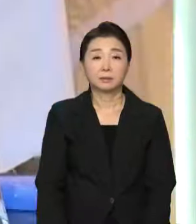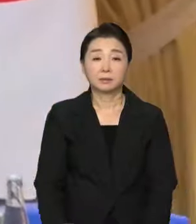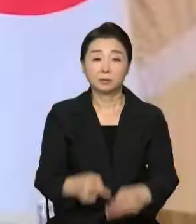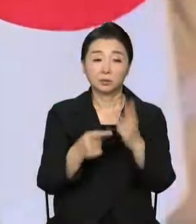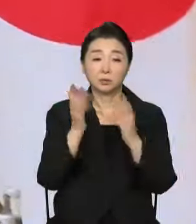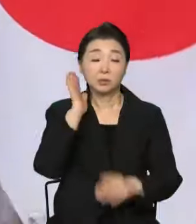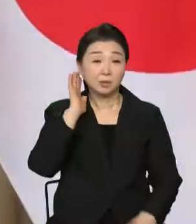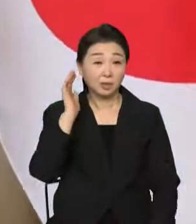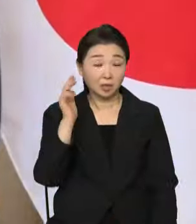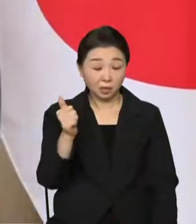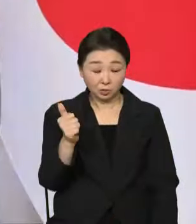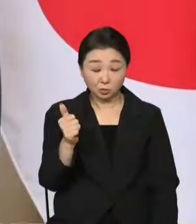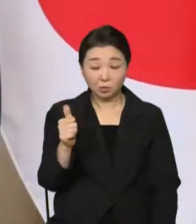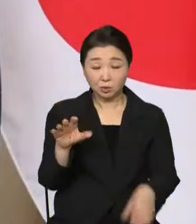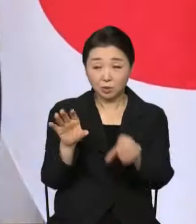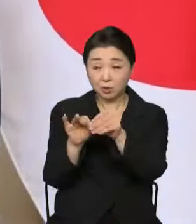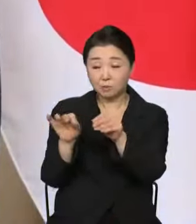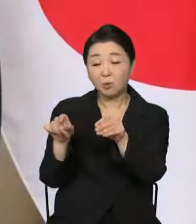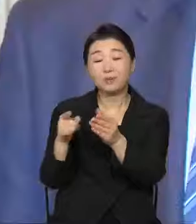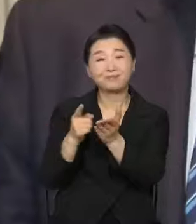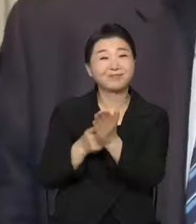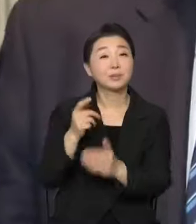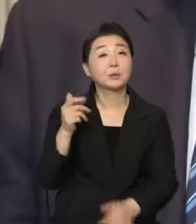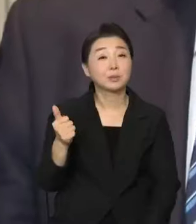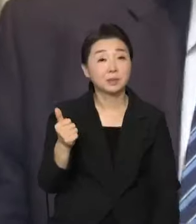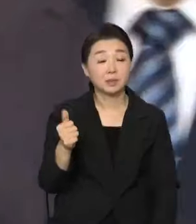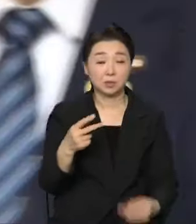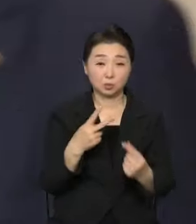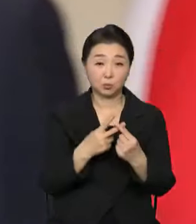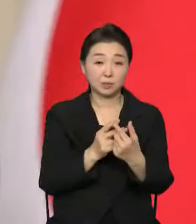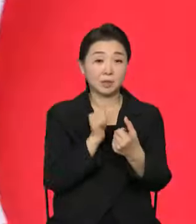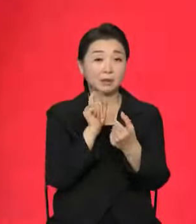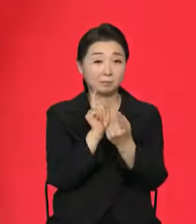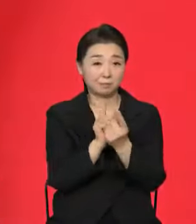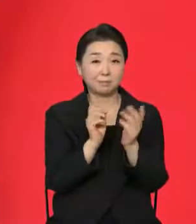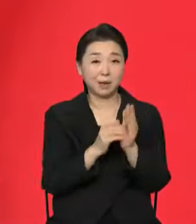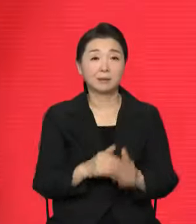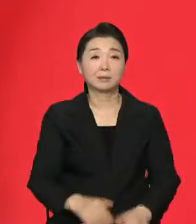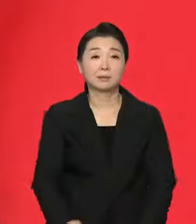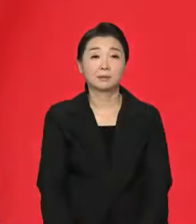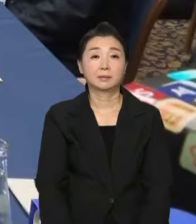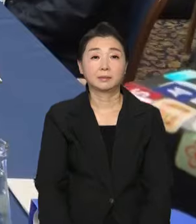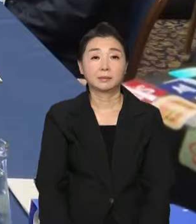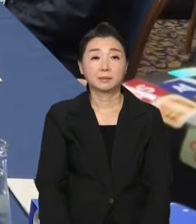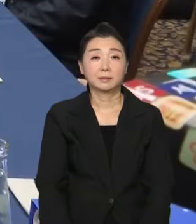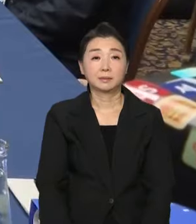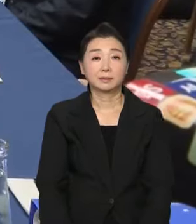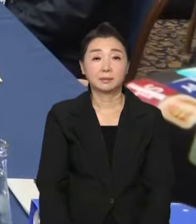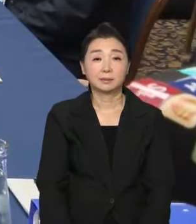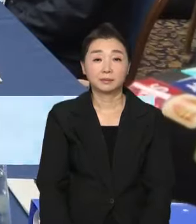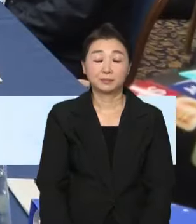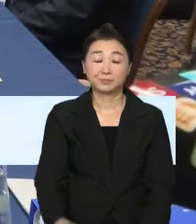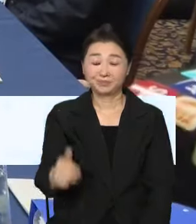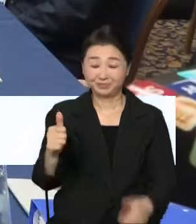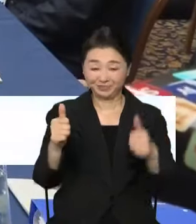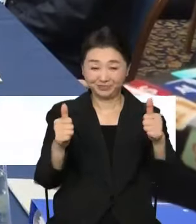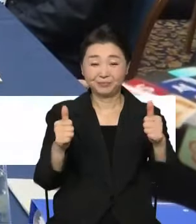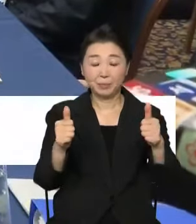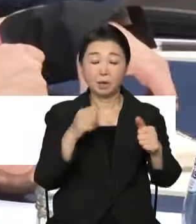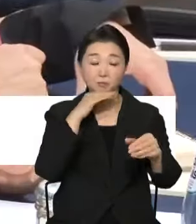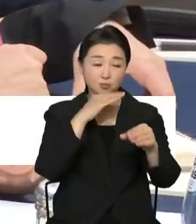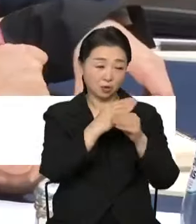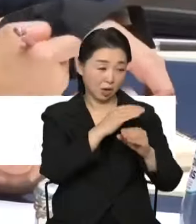윤석열 대통령과 이시바 일본 총리가 두 번째 정상회담을 가졌습니다. 양국 정상은